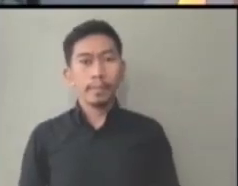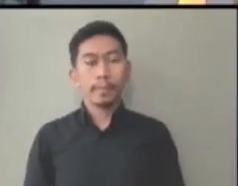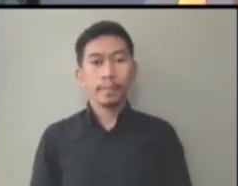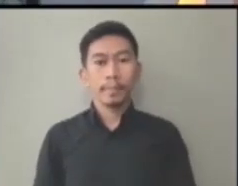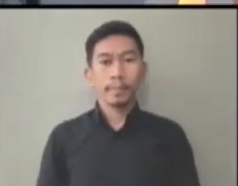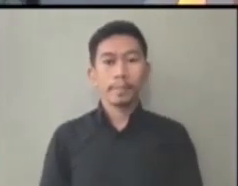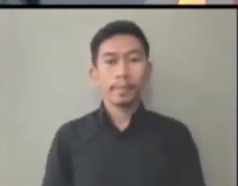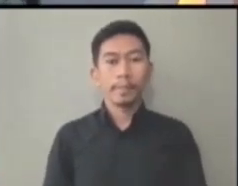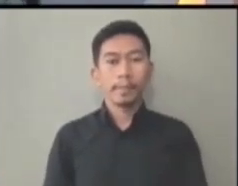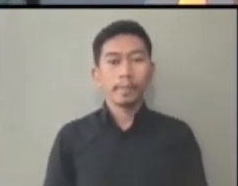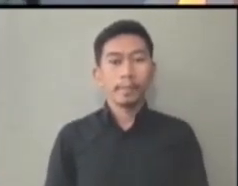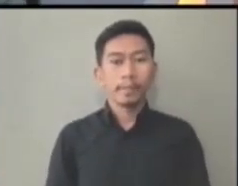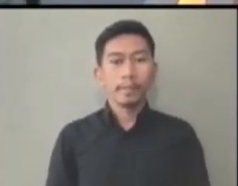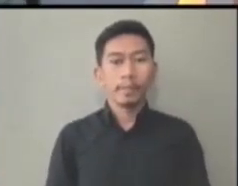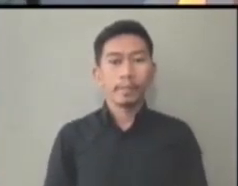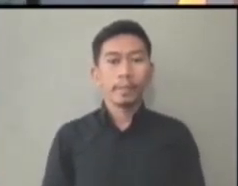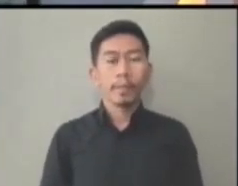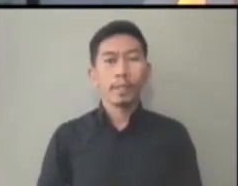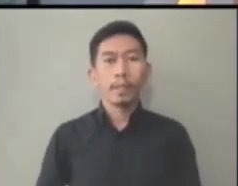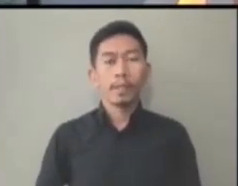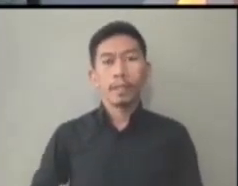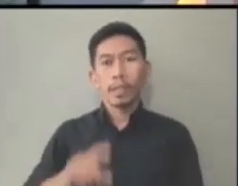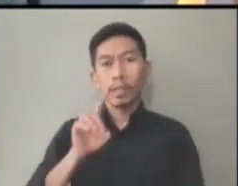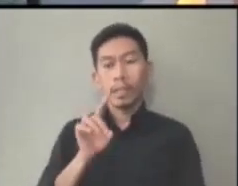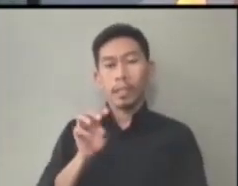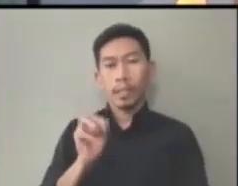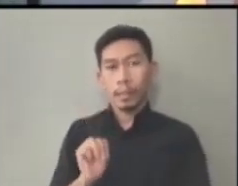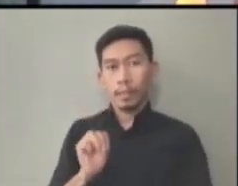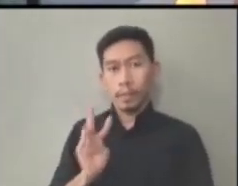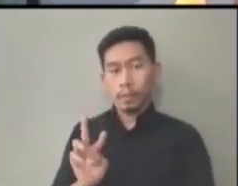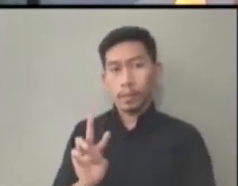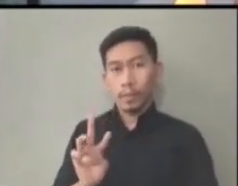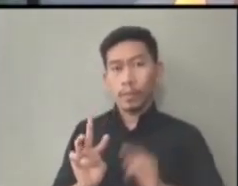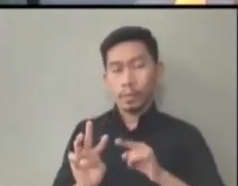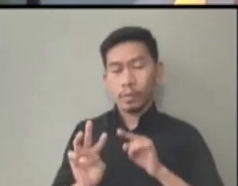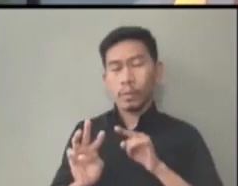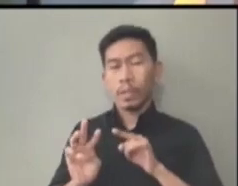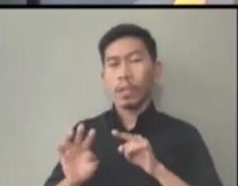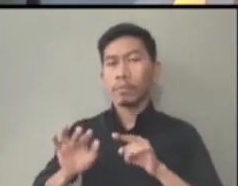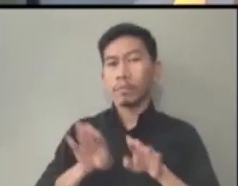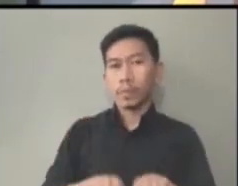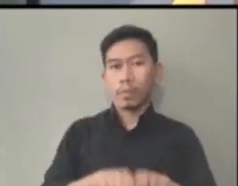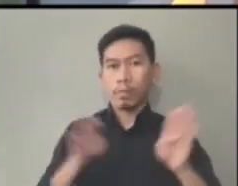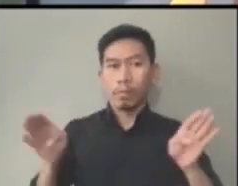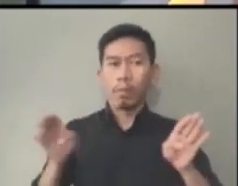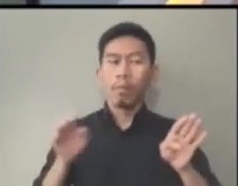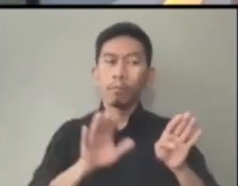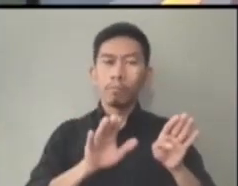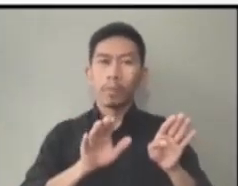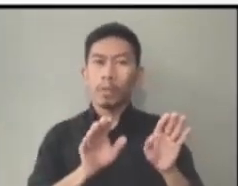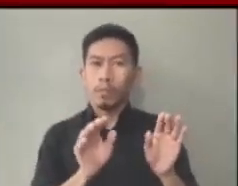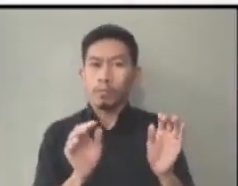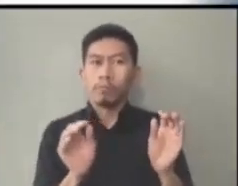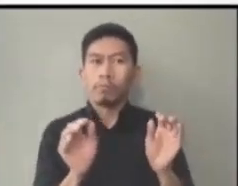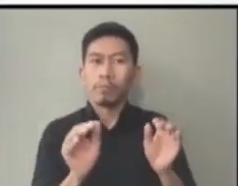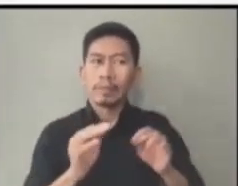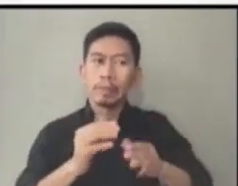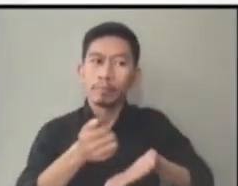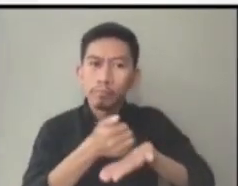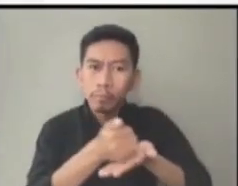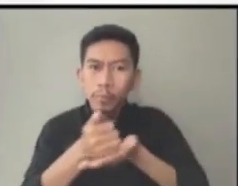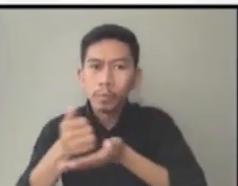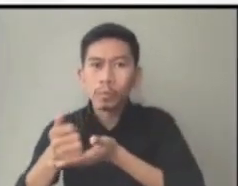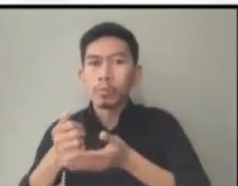Binuksan naman ang Department of Migrant Workers ang help desk para sa mga Pilipinong naapektuhan ng malakas na lindol sa Taiwan. Maaari ring tawagan